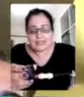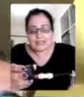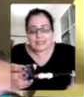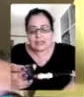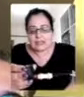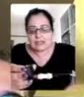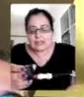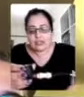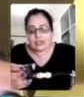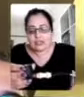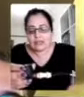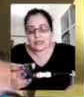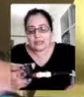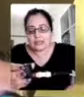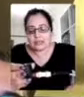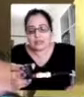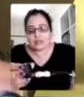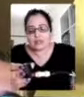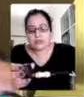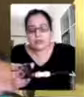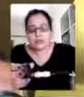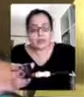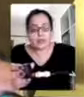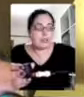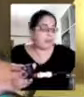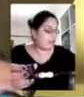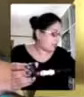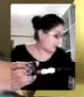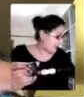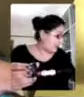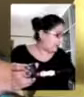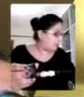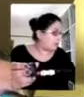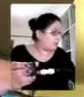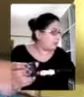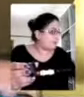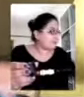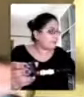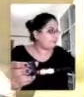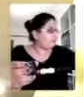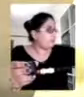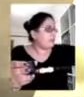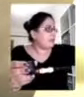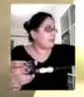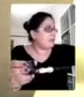biraz da yeni bir şeyler almak istiyorum. Şey beni öldürdü.